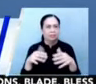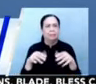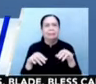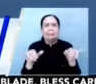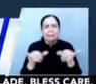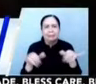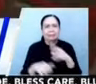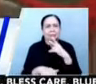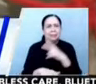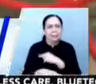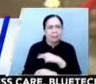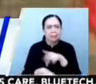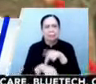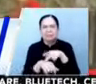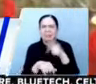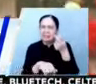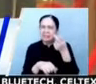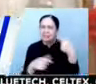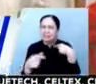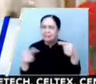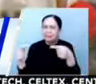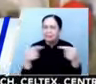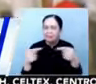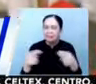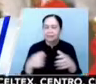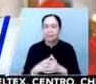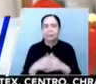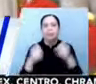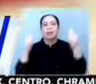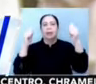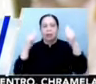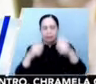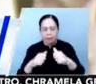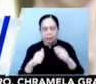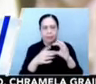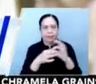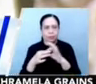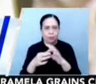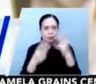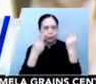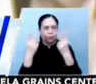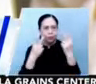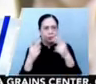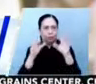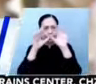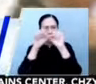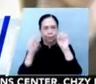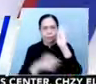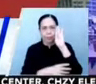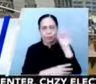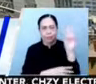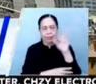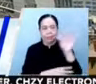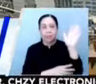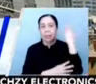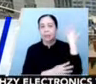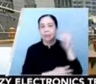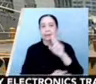at Pilipinas. Napagkasunduan ang ganyang kooperasyon sa pagbisita ni Pangulong Bongbong Marcos sa Vietnam.